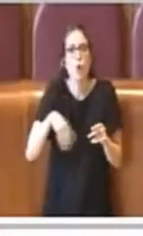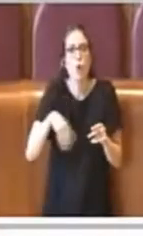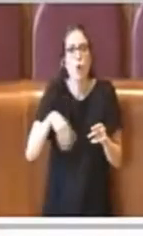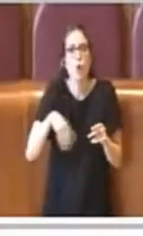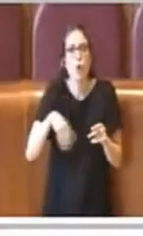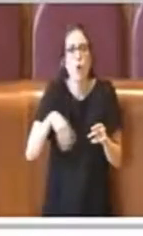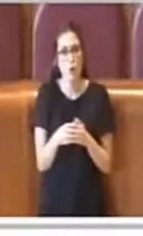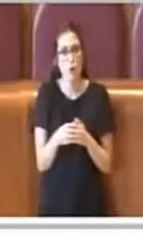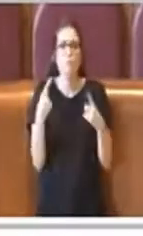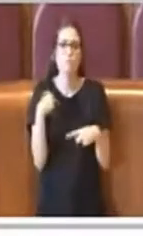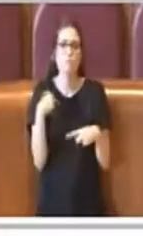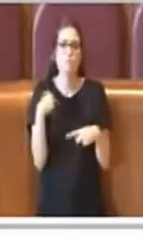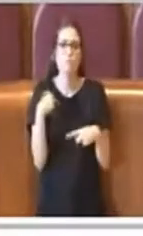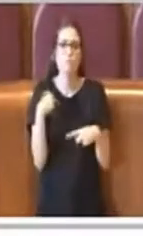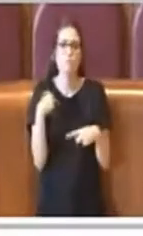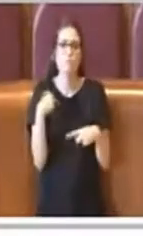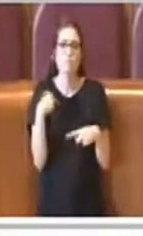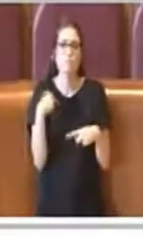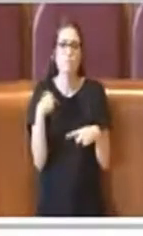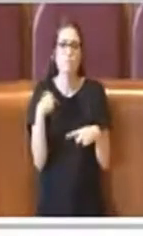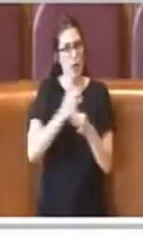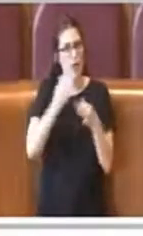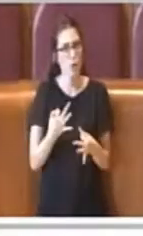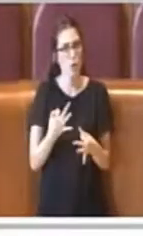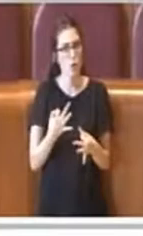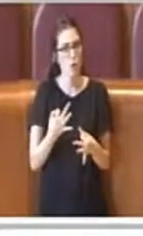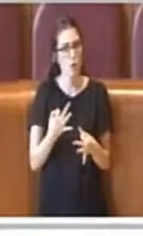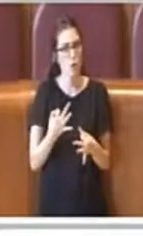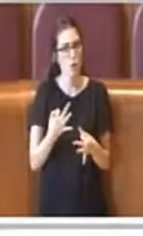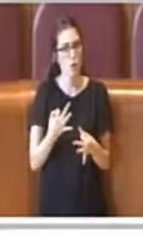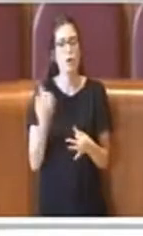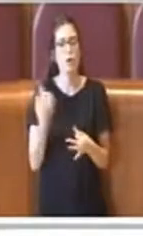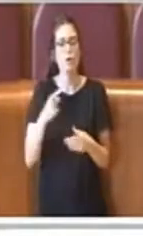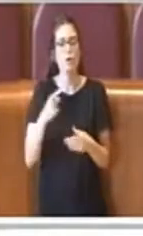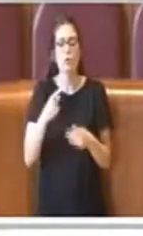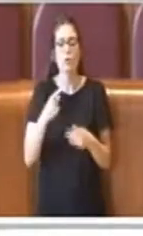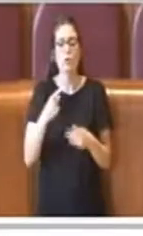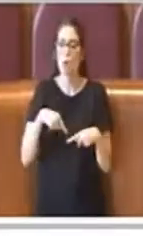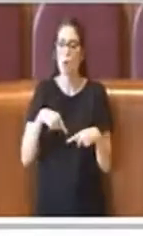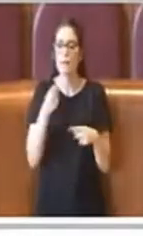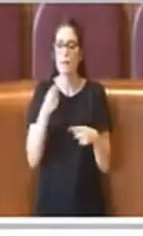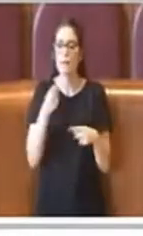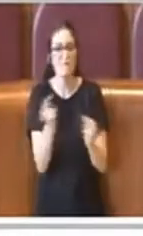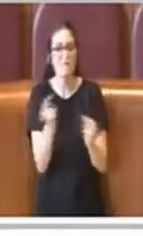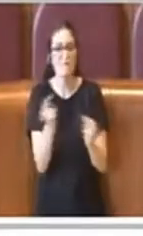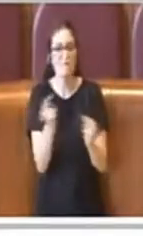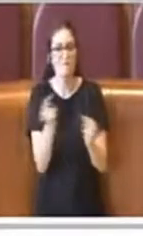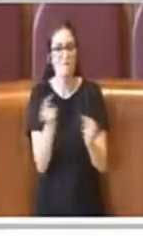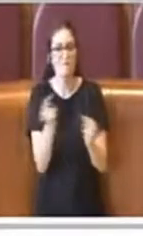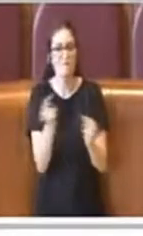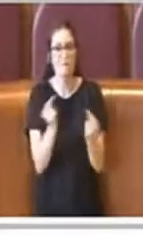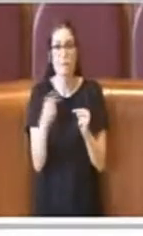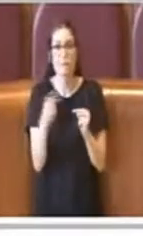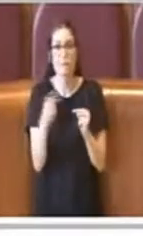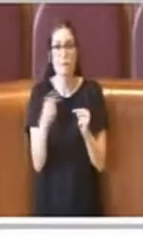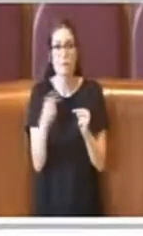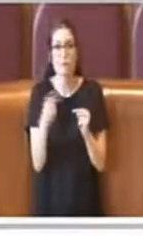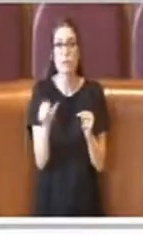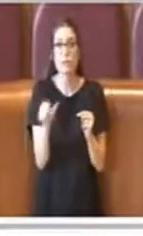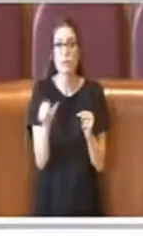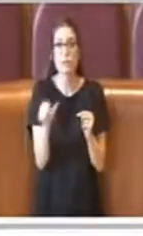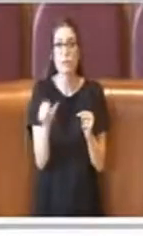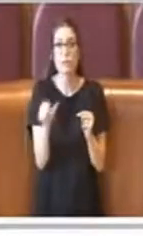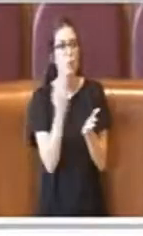io penso e credo fermamente che quello che stiamo facendo oggi è non solo un